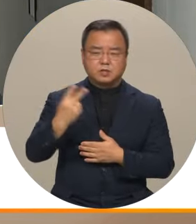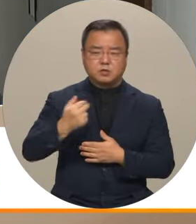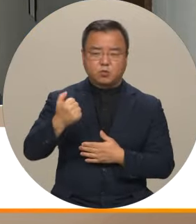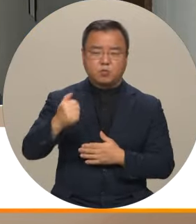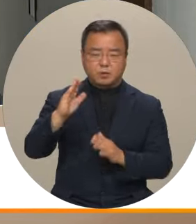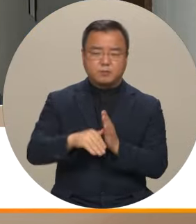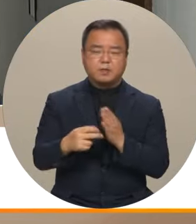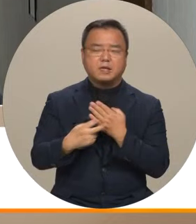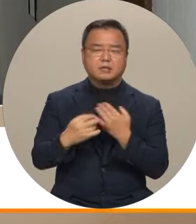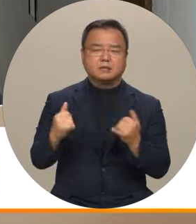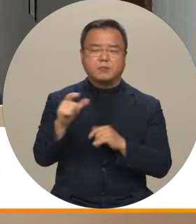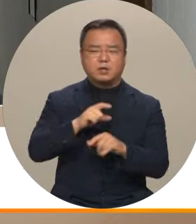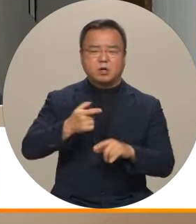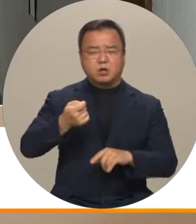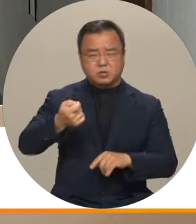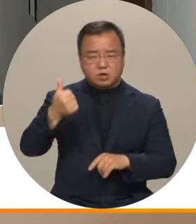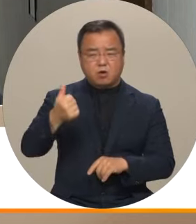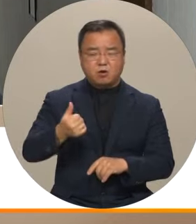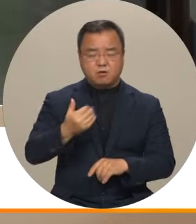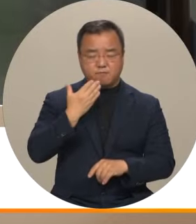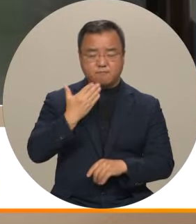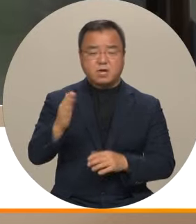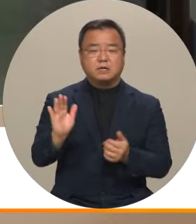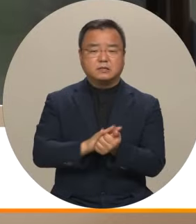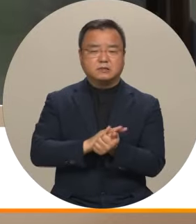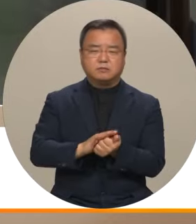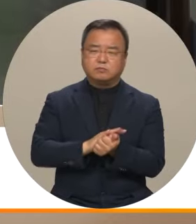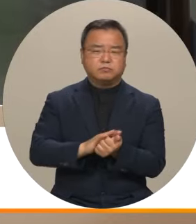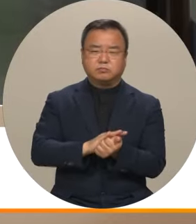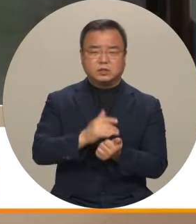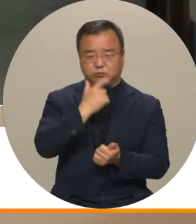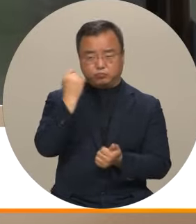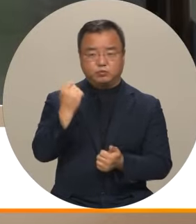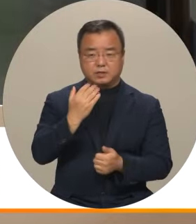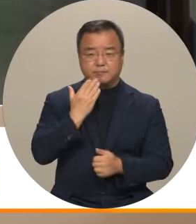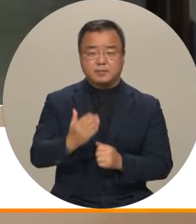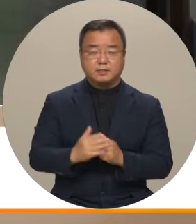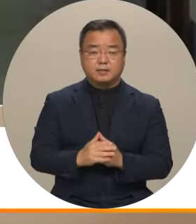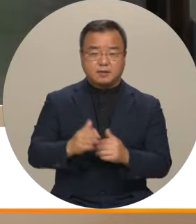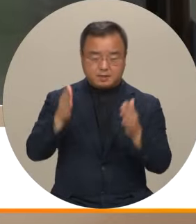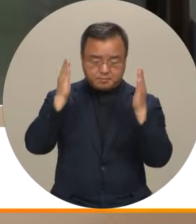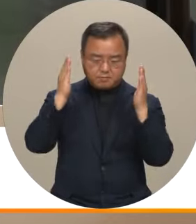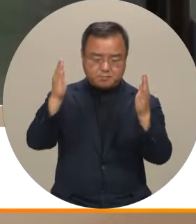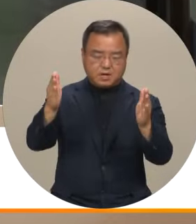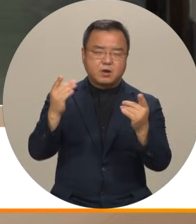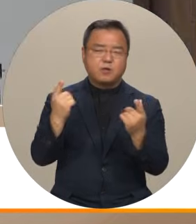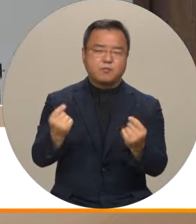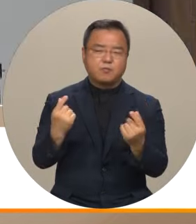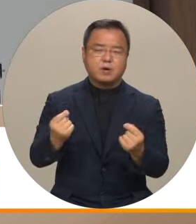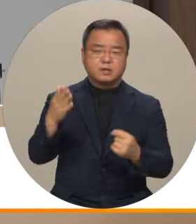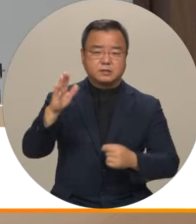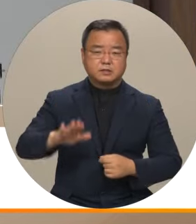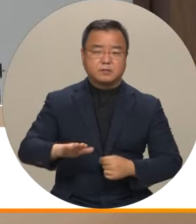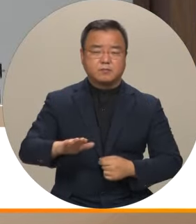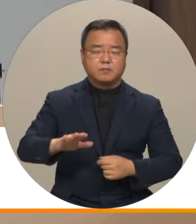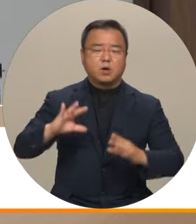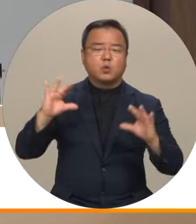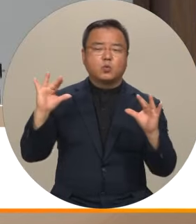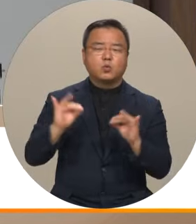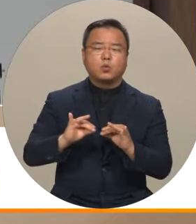살 것이고 우리 모두 더 적은 의료 서비스를 받을 수밖에 없습니다 자 방향은 다 동의를 하는데 어디서 동의가 안